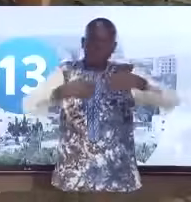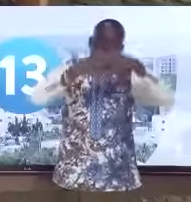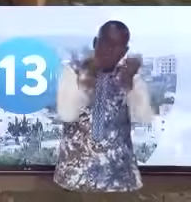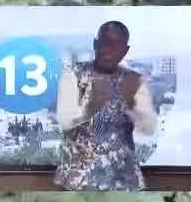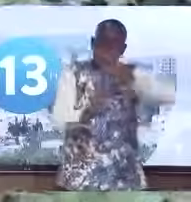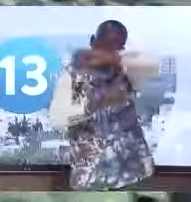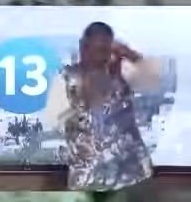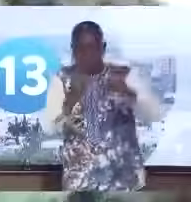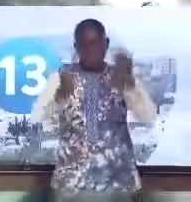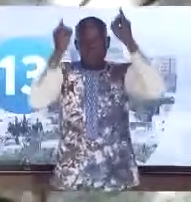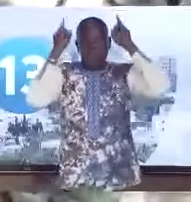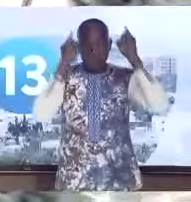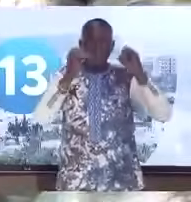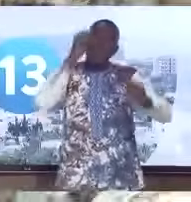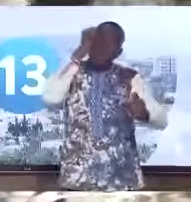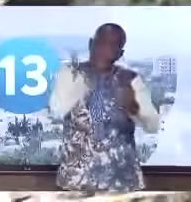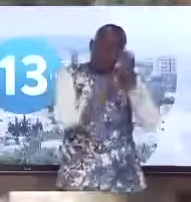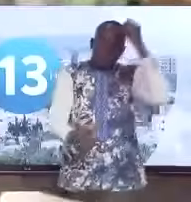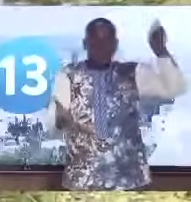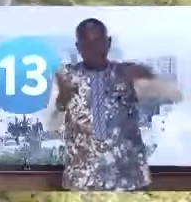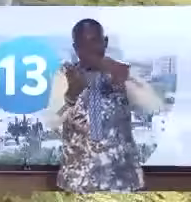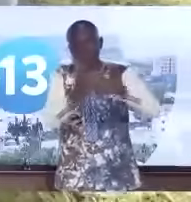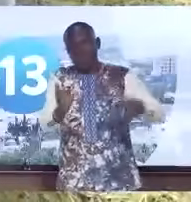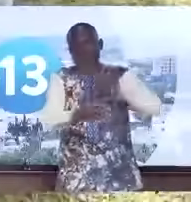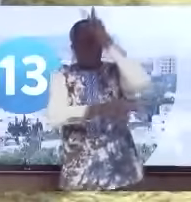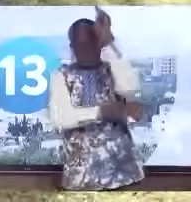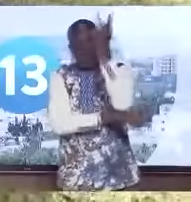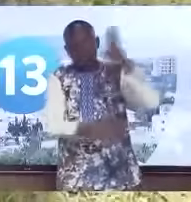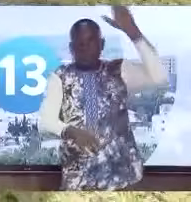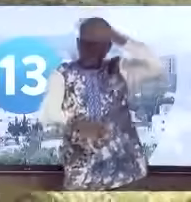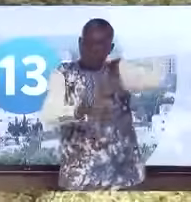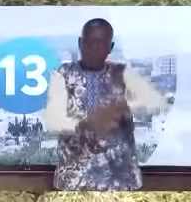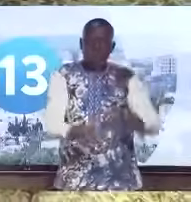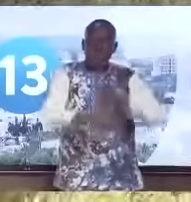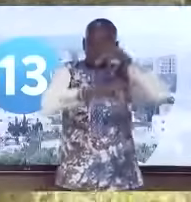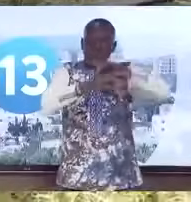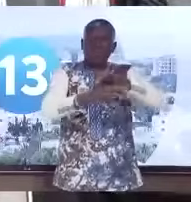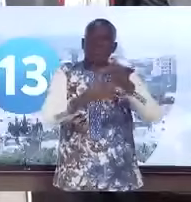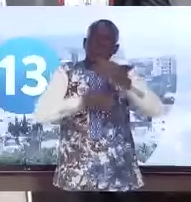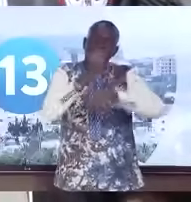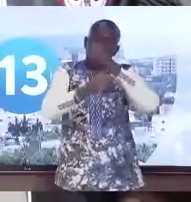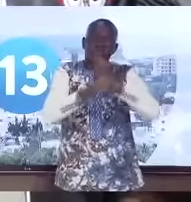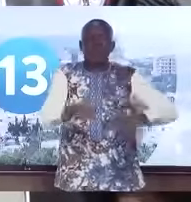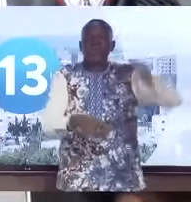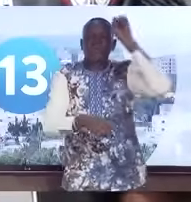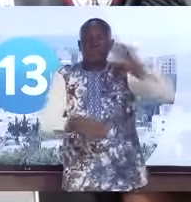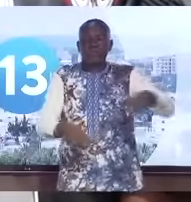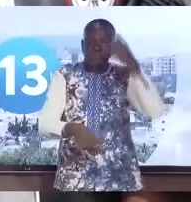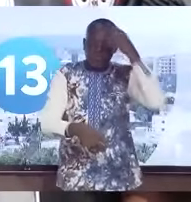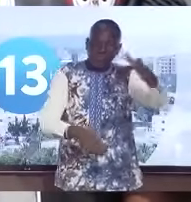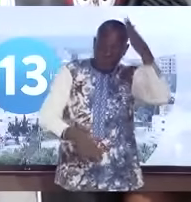de l'institution. Plus de 1000 plants d'espèces diverses seront mis en terre cette année. Aujourd'hui, la question environnementale, comme vous le